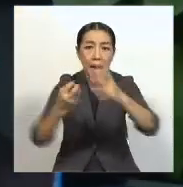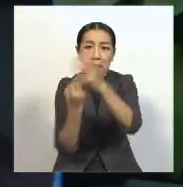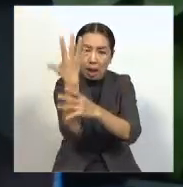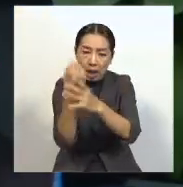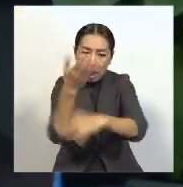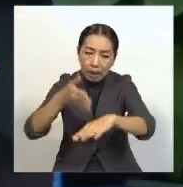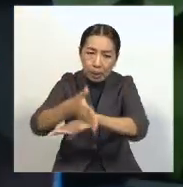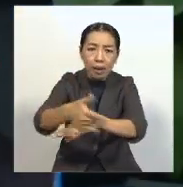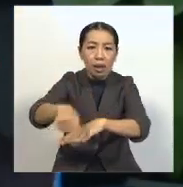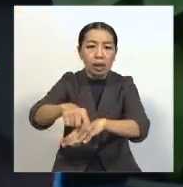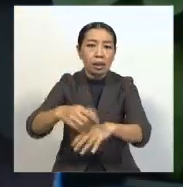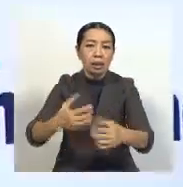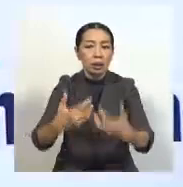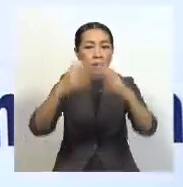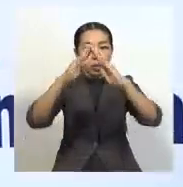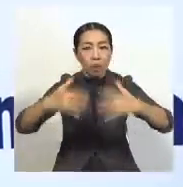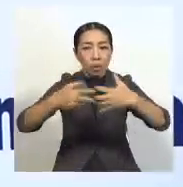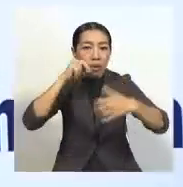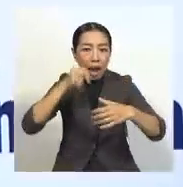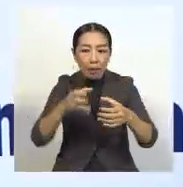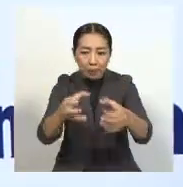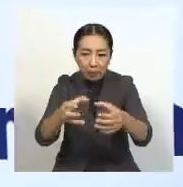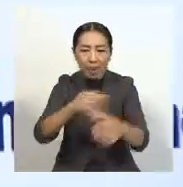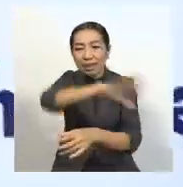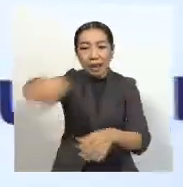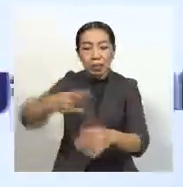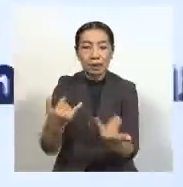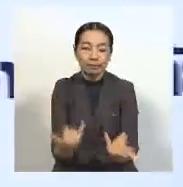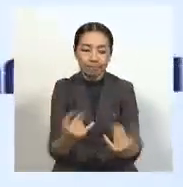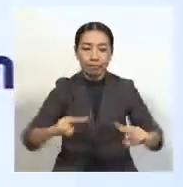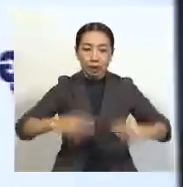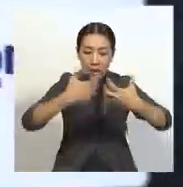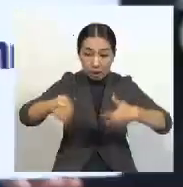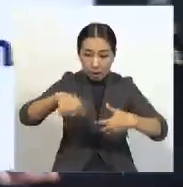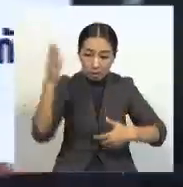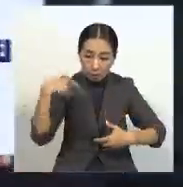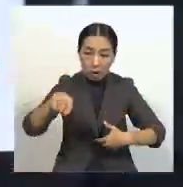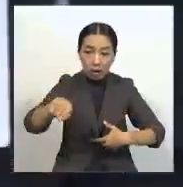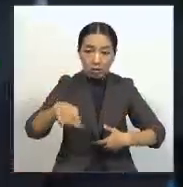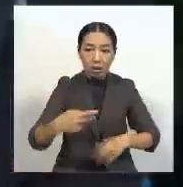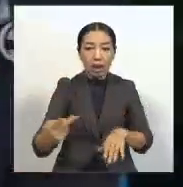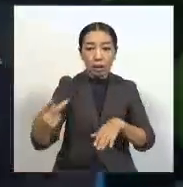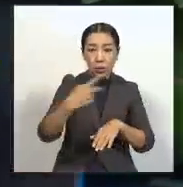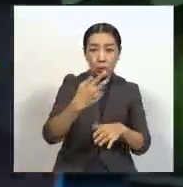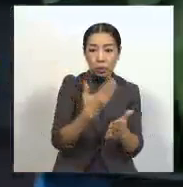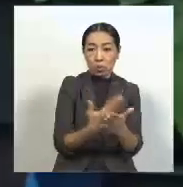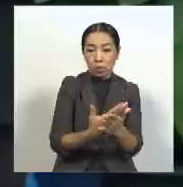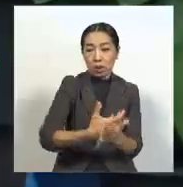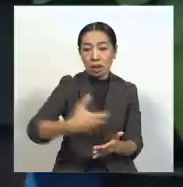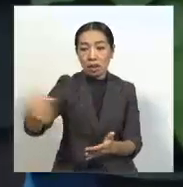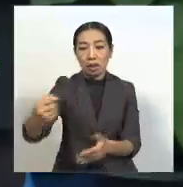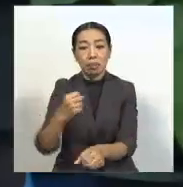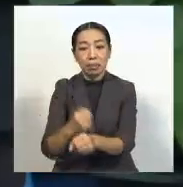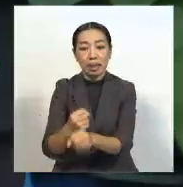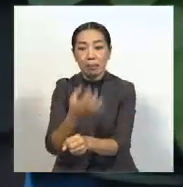รมก็ได้มีการพักชำระหนี้ลดดอกเบี้ยขยายเวลาชำระหนี้ให้ลูกหนี้ในโครงการสินเชื่อเงินทุนหมุนเวียนเพื่อการส่งเส